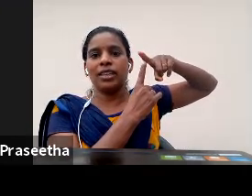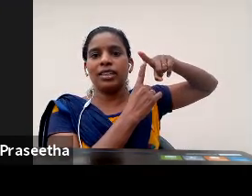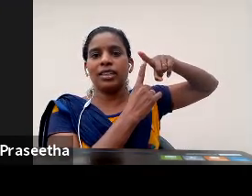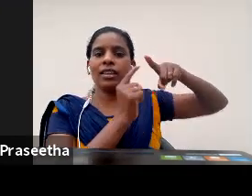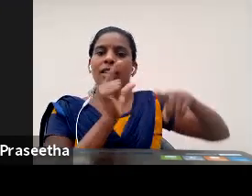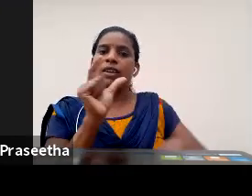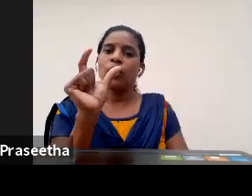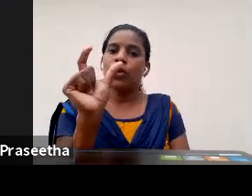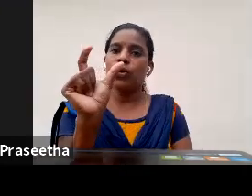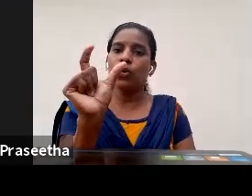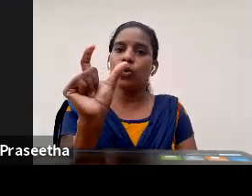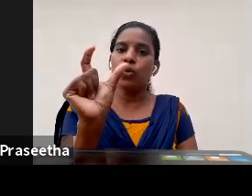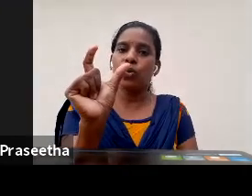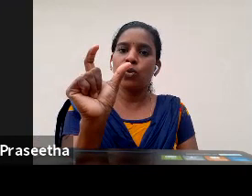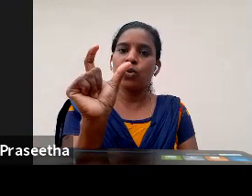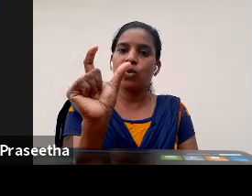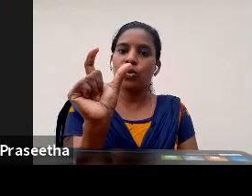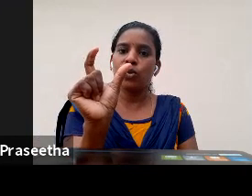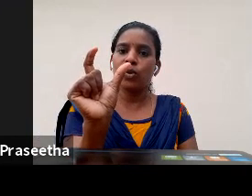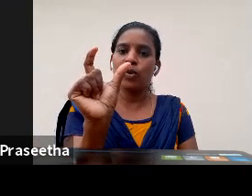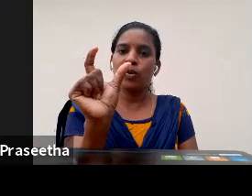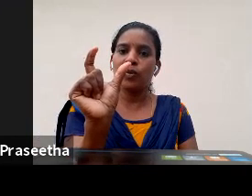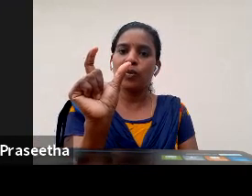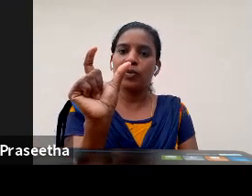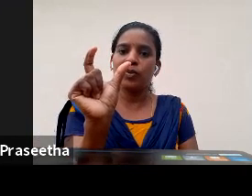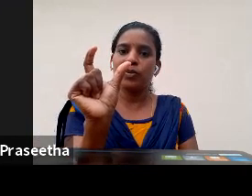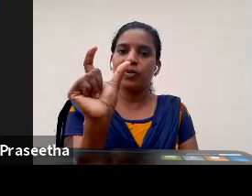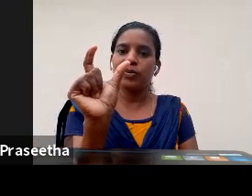ടി. യു,